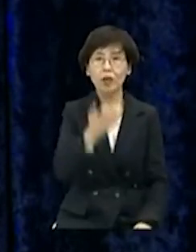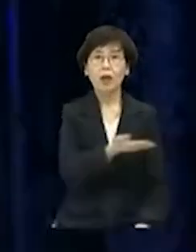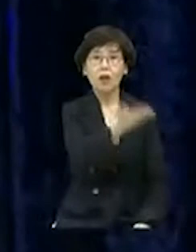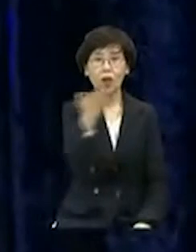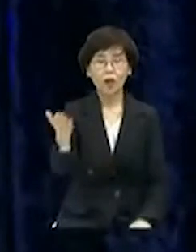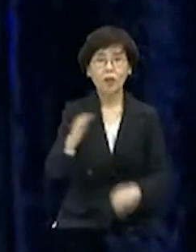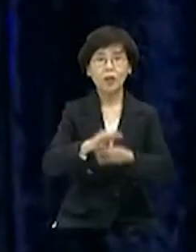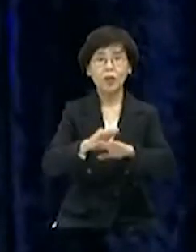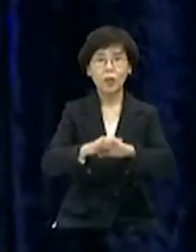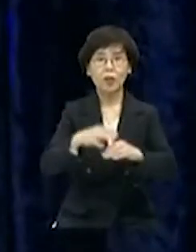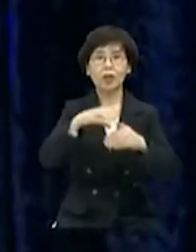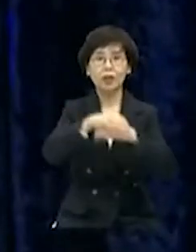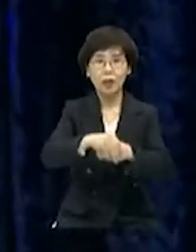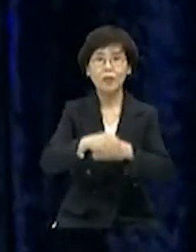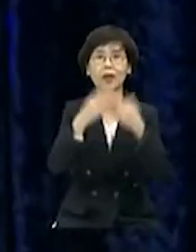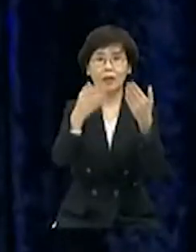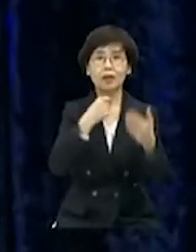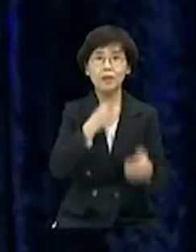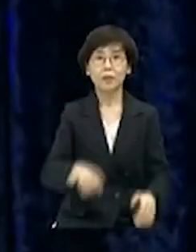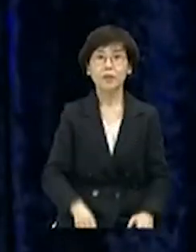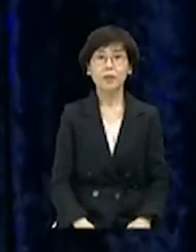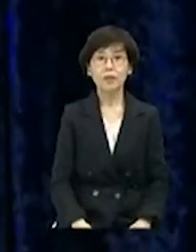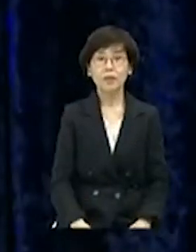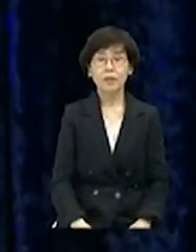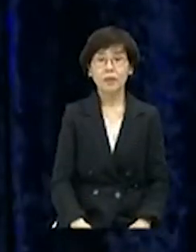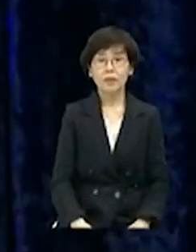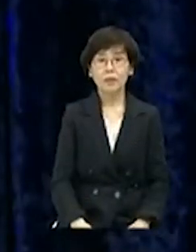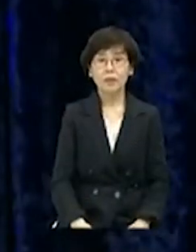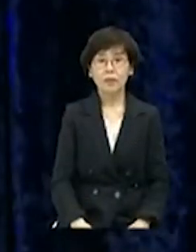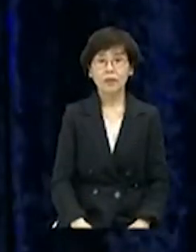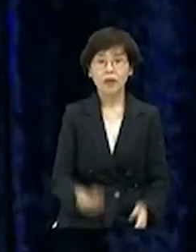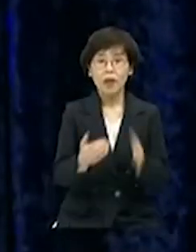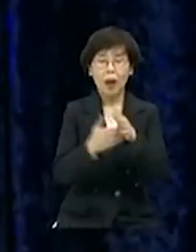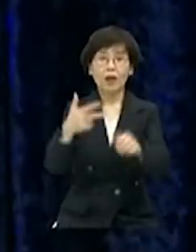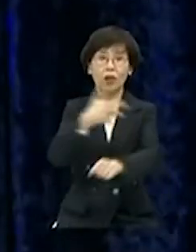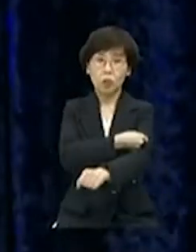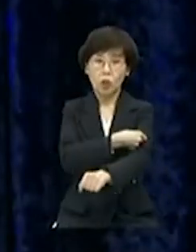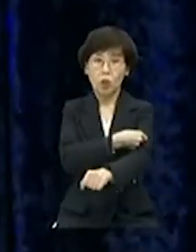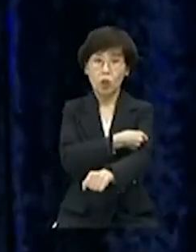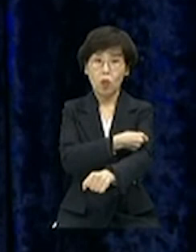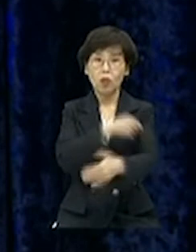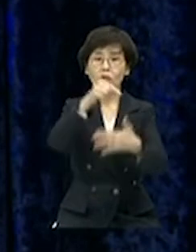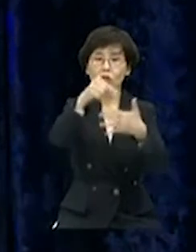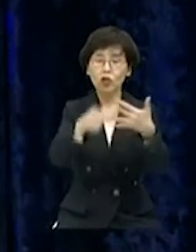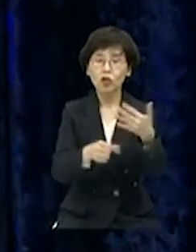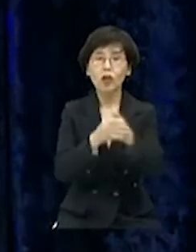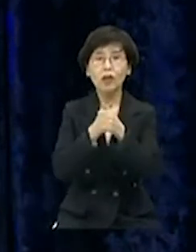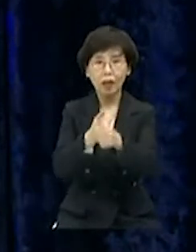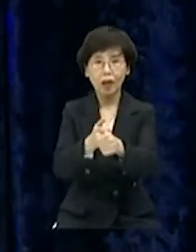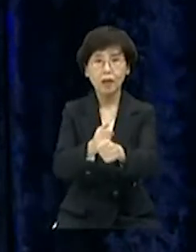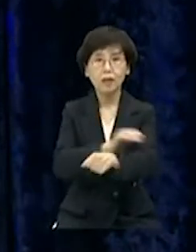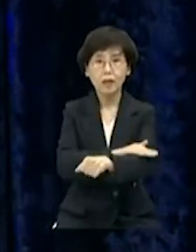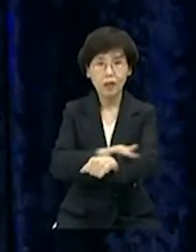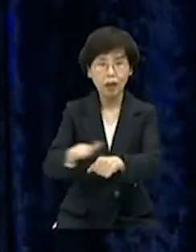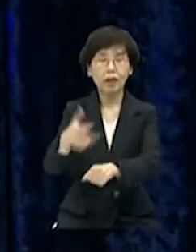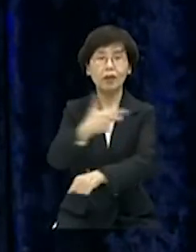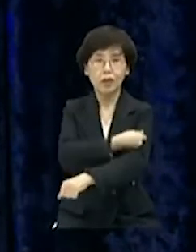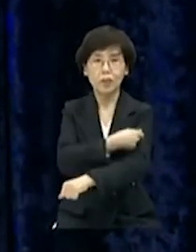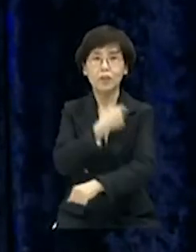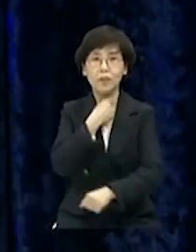여러분들의 손을 잡아 드리겠습니다. 백신 접종 순차적으로 제대로